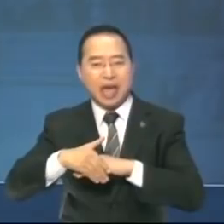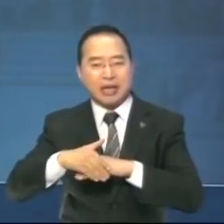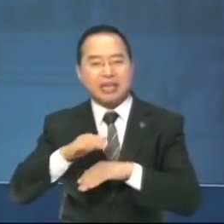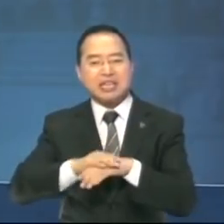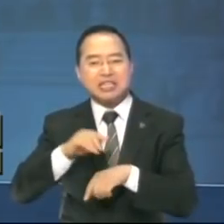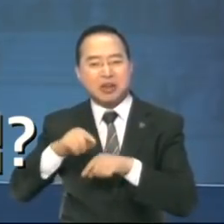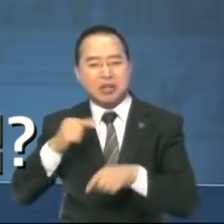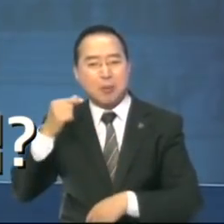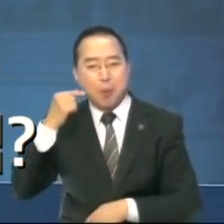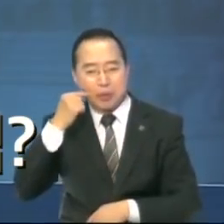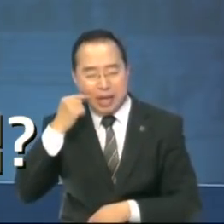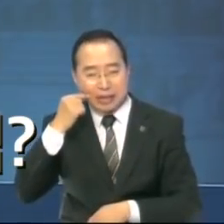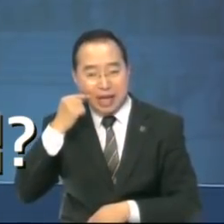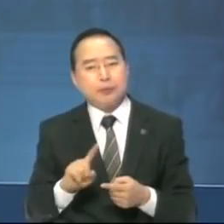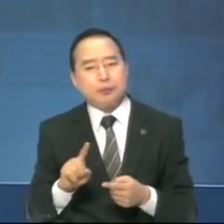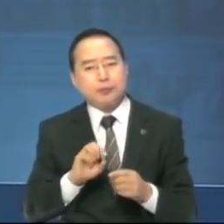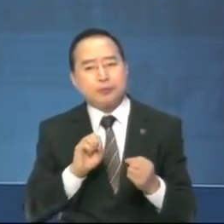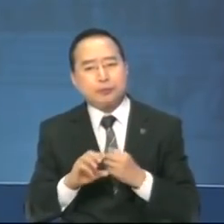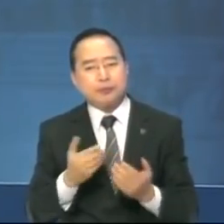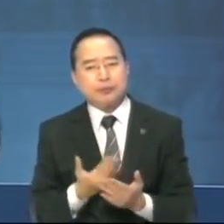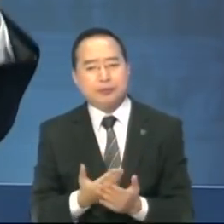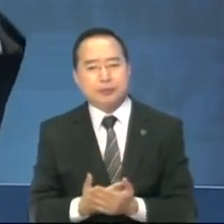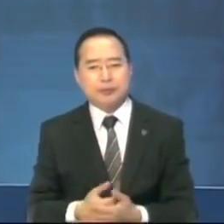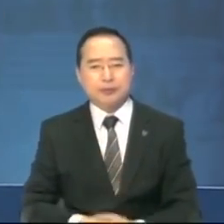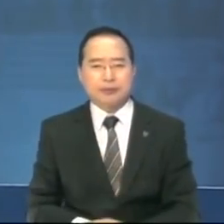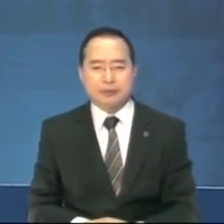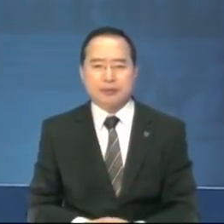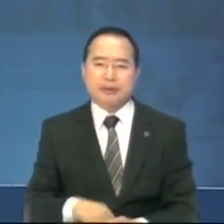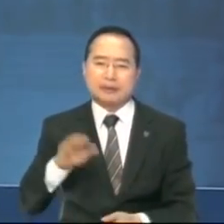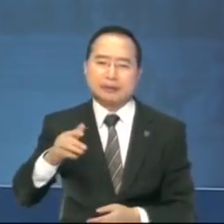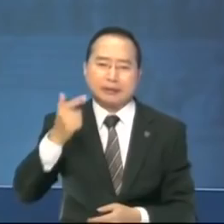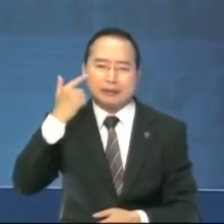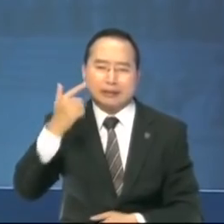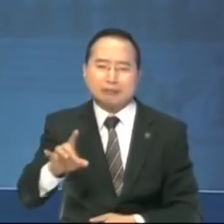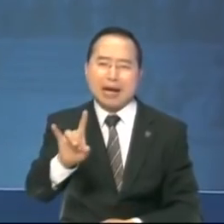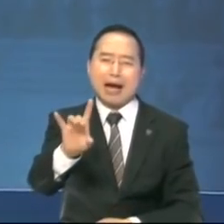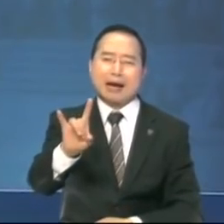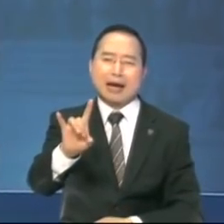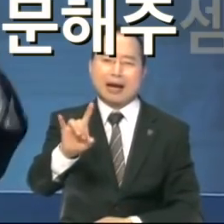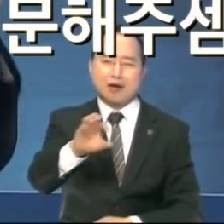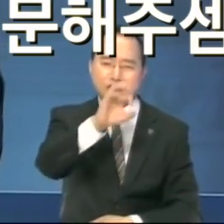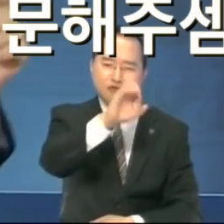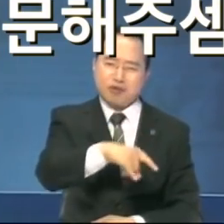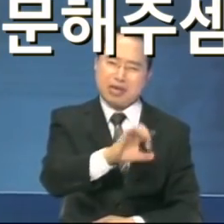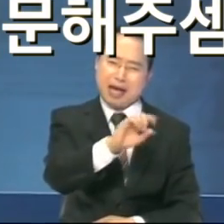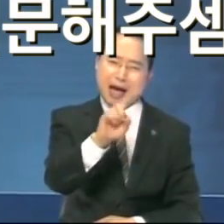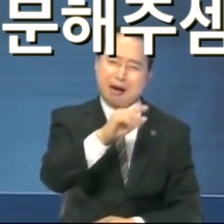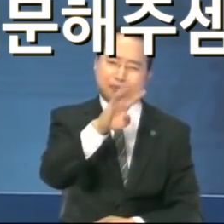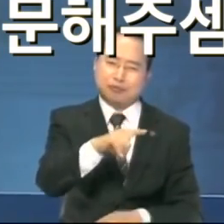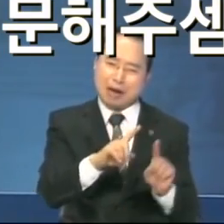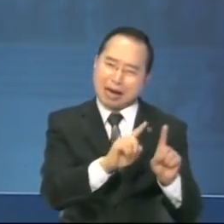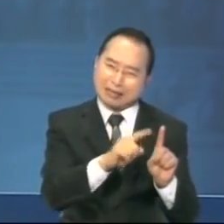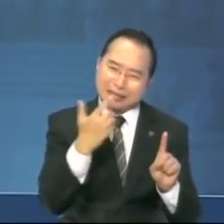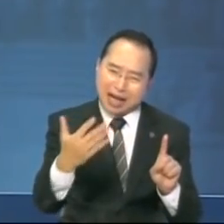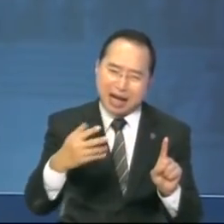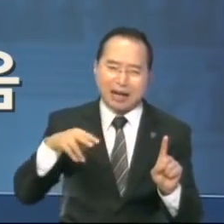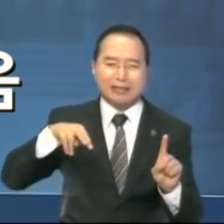하시는데 공약은 실현되지 못하고 있다는 질문을 하나만 선택해 주시면 좋겠습니다. 하나만 선택해서 다시 한번 해주시기